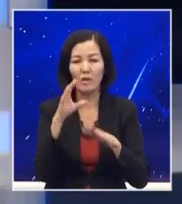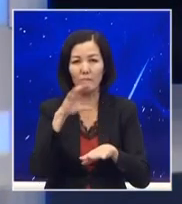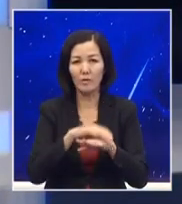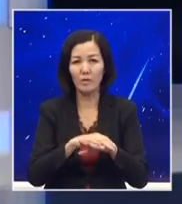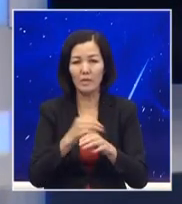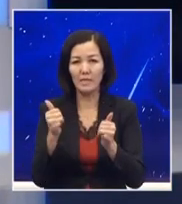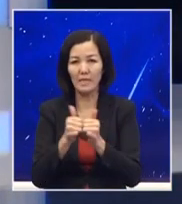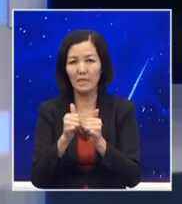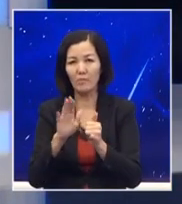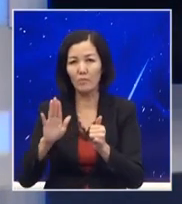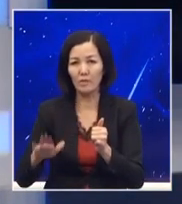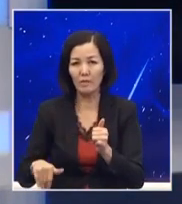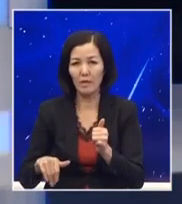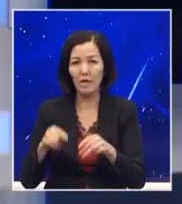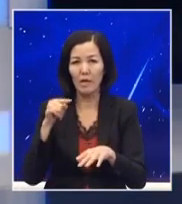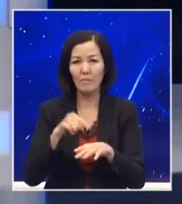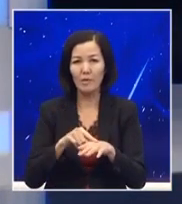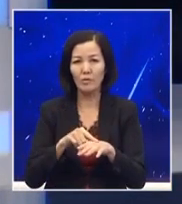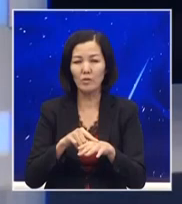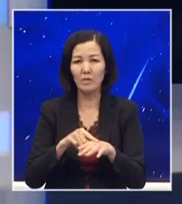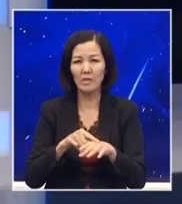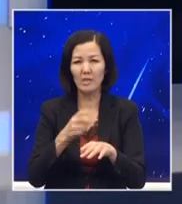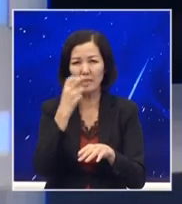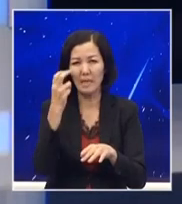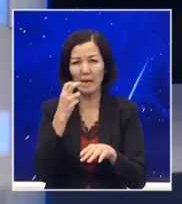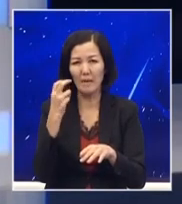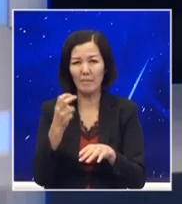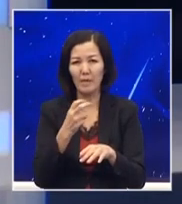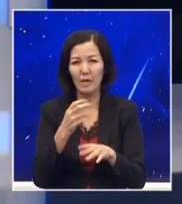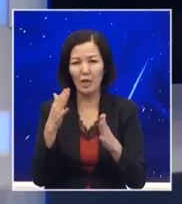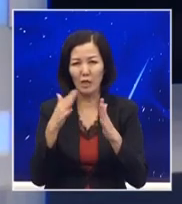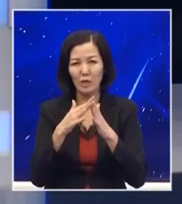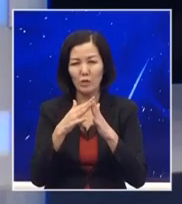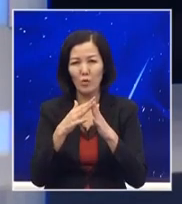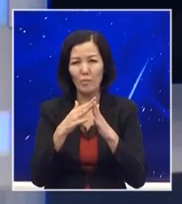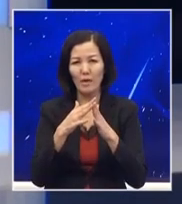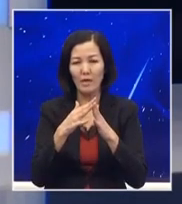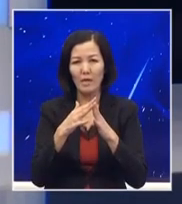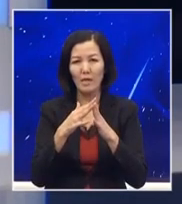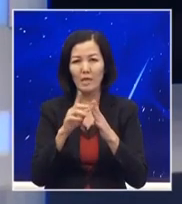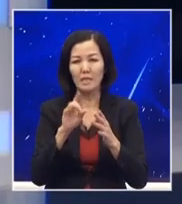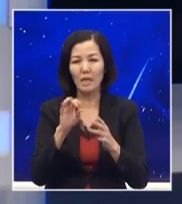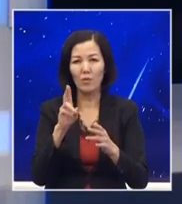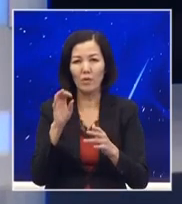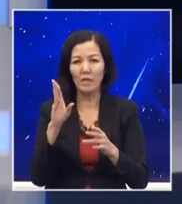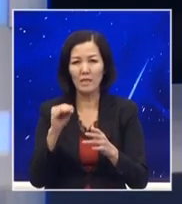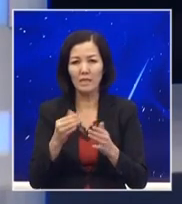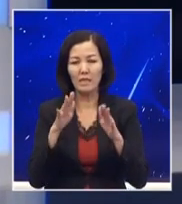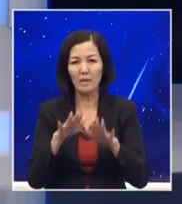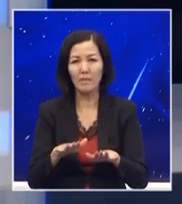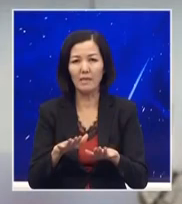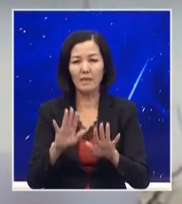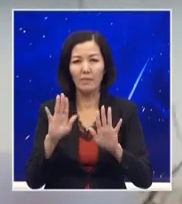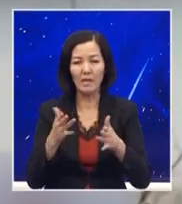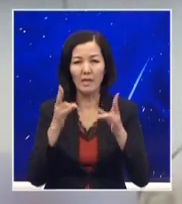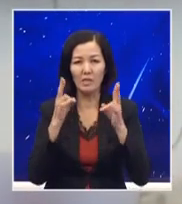обнаружили соседи после того, как почувствовали едкий запах, исходящий из дома, передает Закон КИЗ. На место